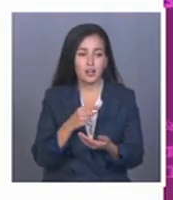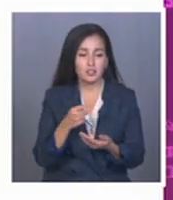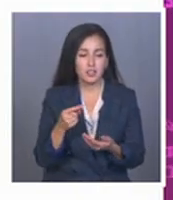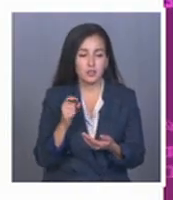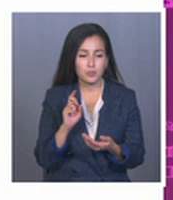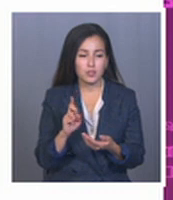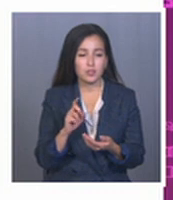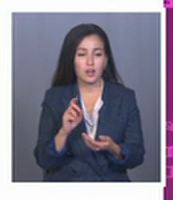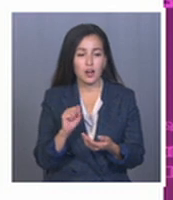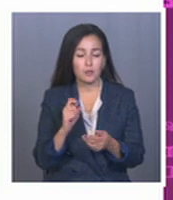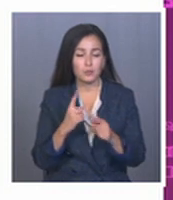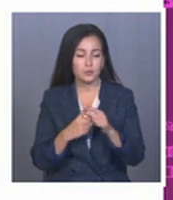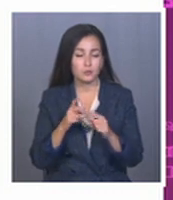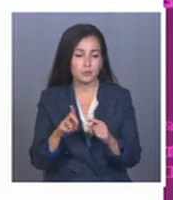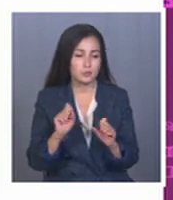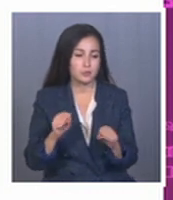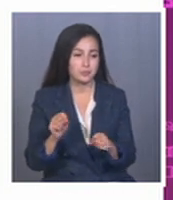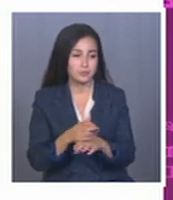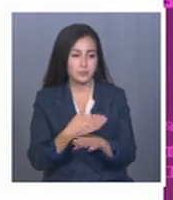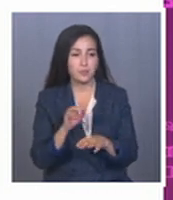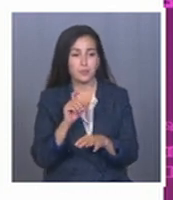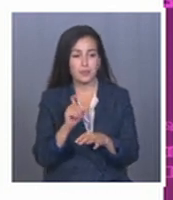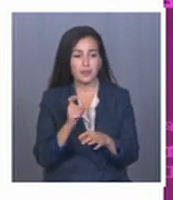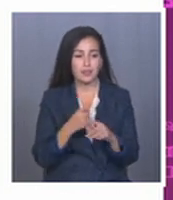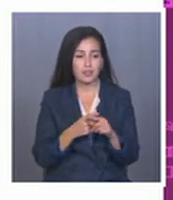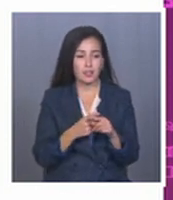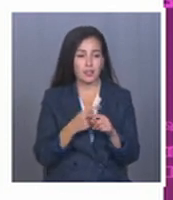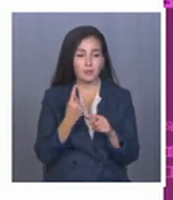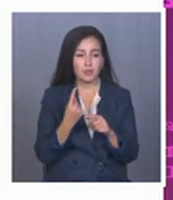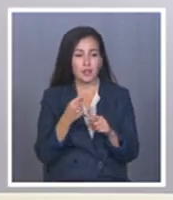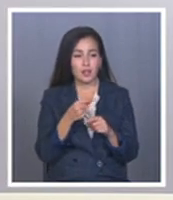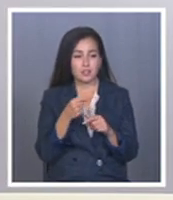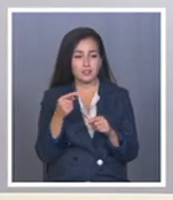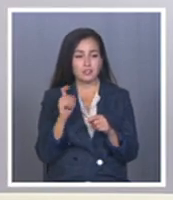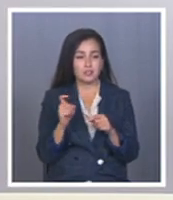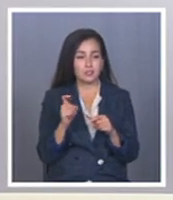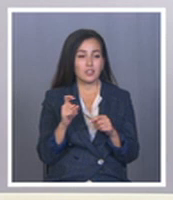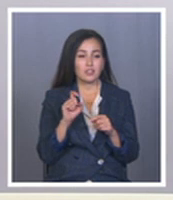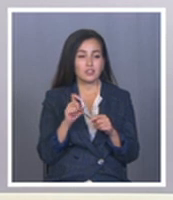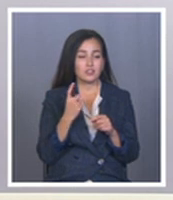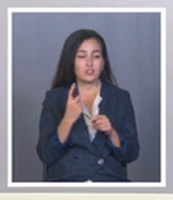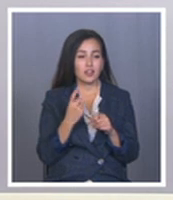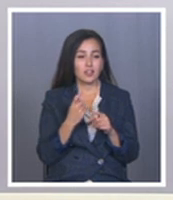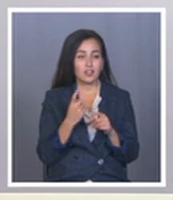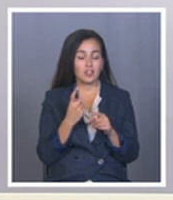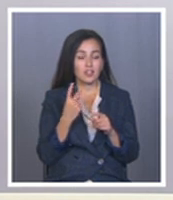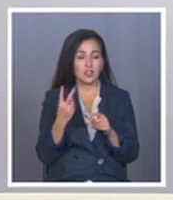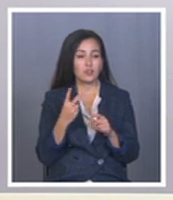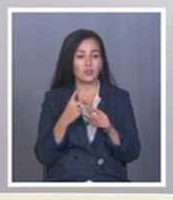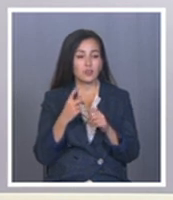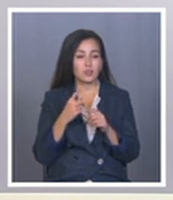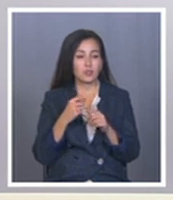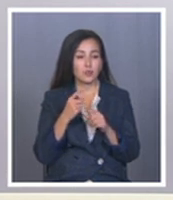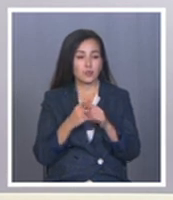деп. Яғни x квадрат қосылған 1-ден азайтылған x және x квадрат қосу 1 қосылған x деп. Міне, екінші жақшада x квадрат